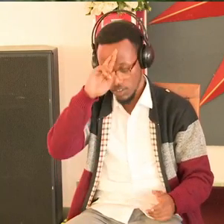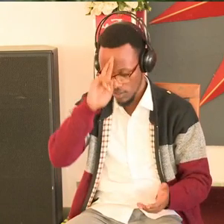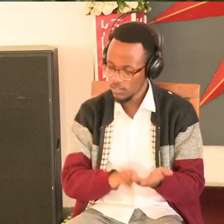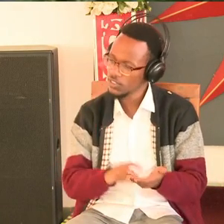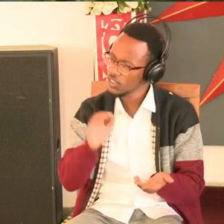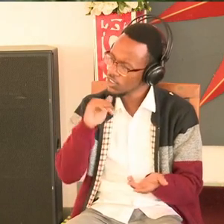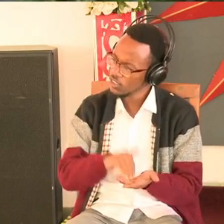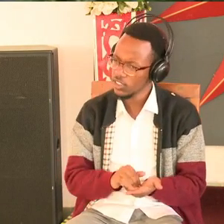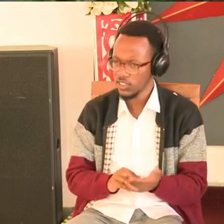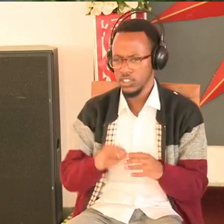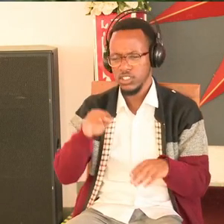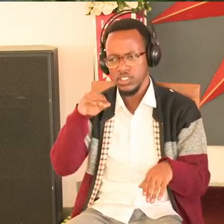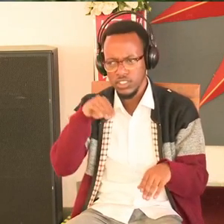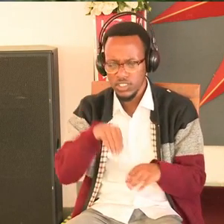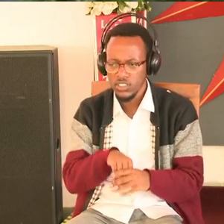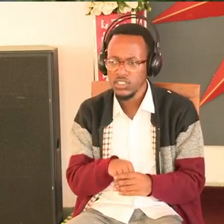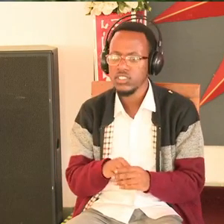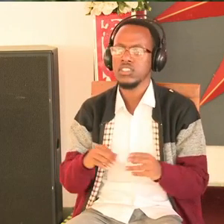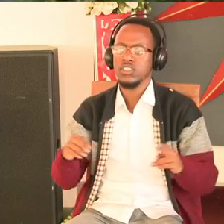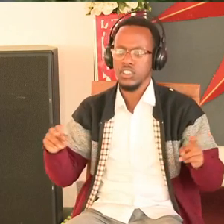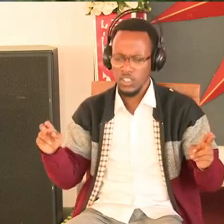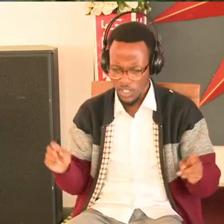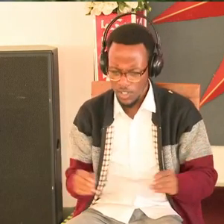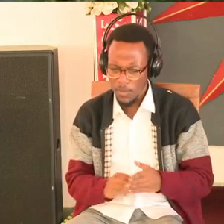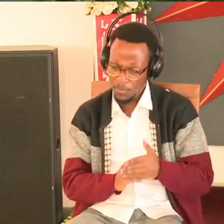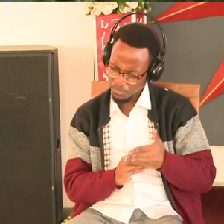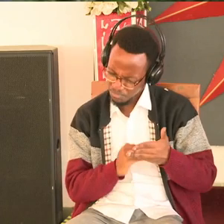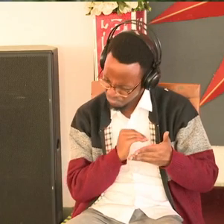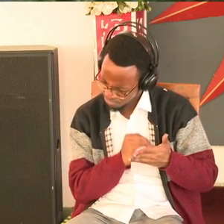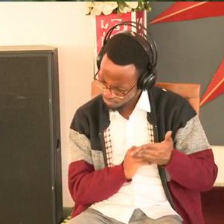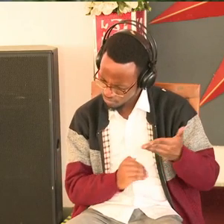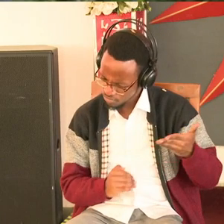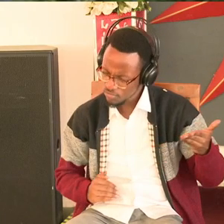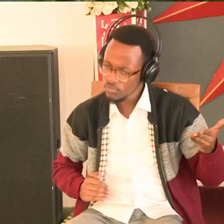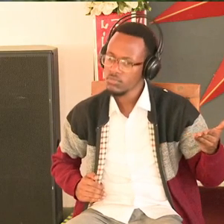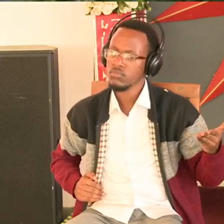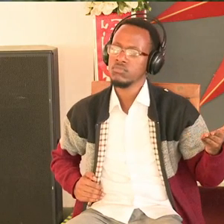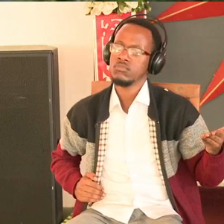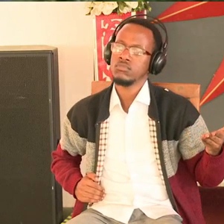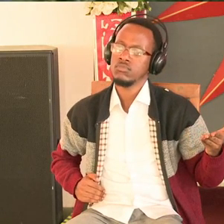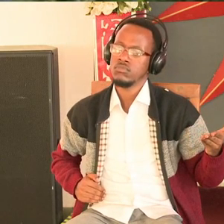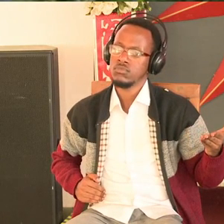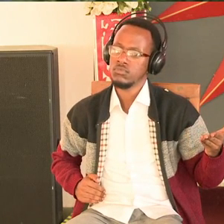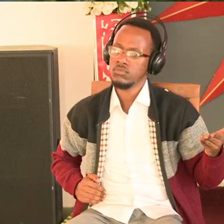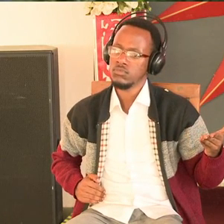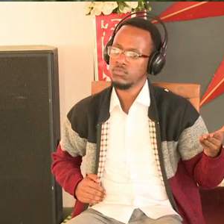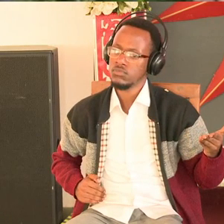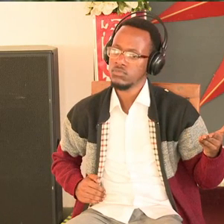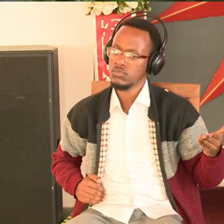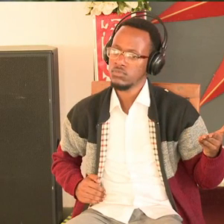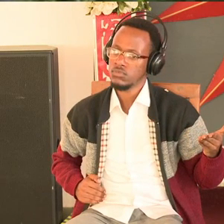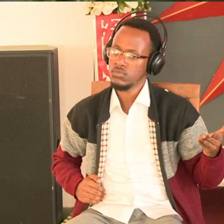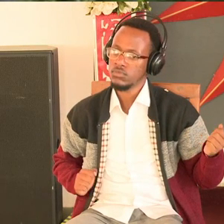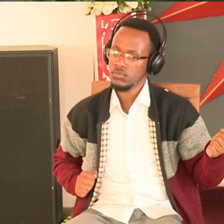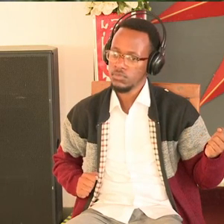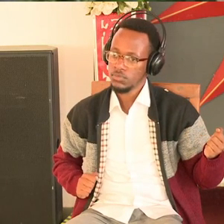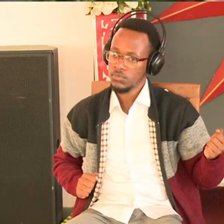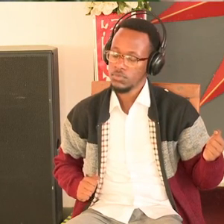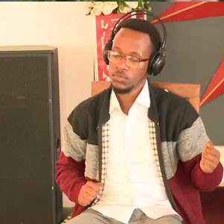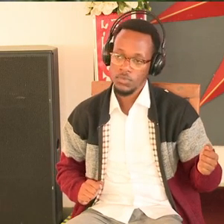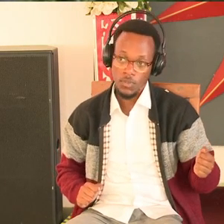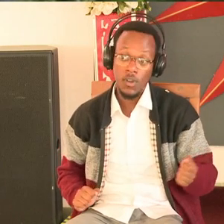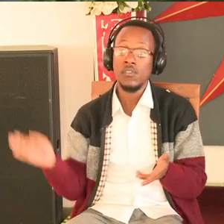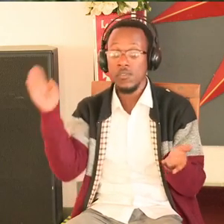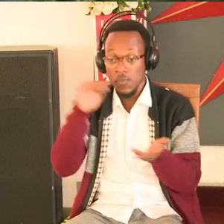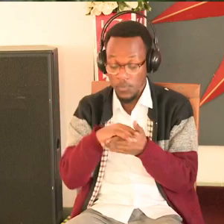les moindres détails. Encore une fois, c'était